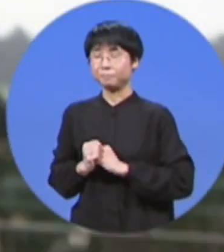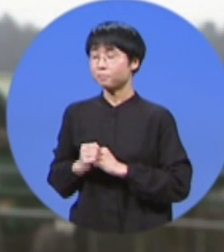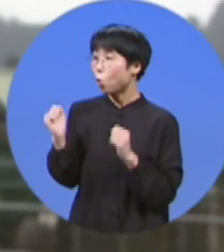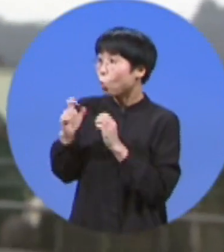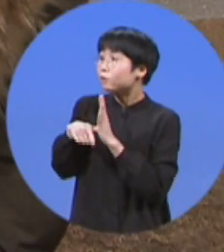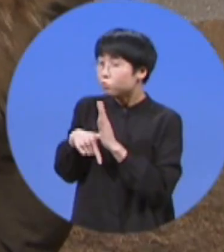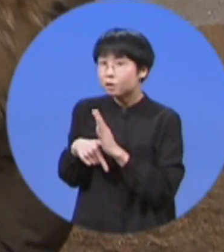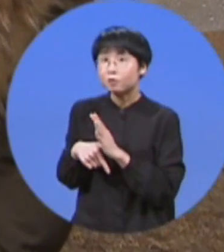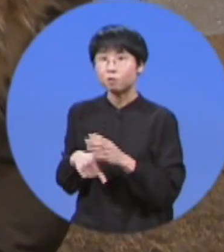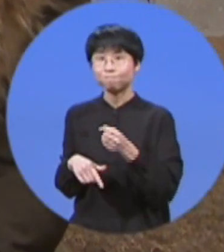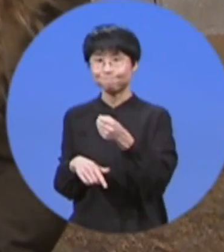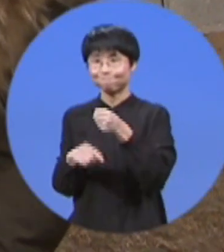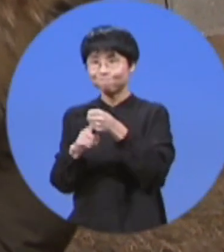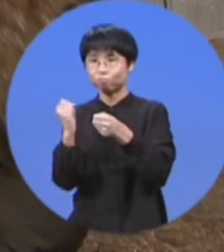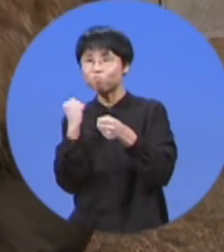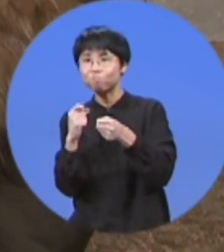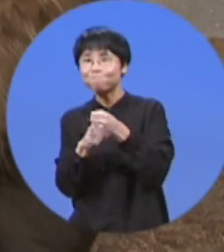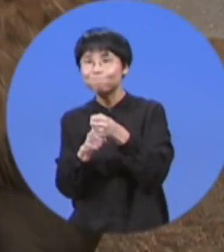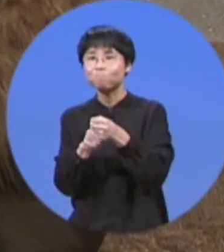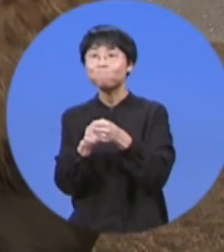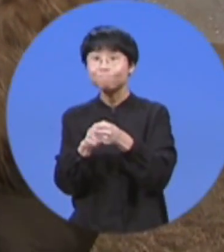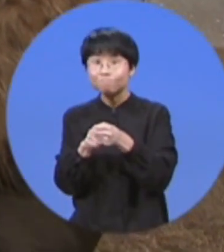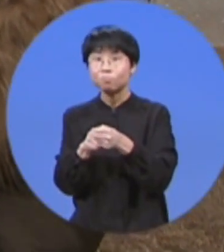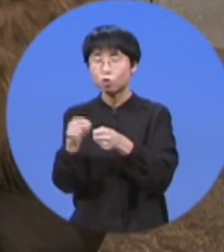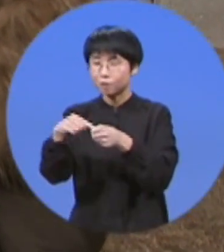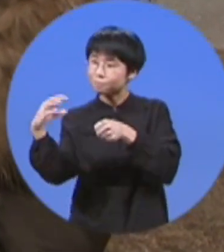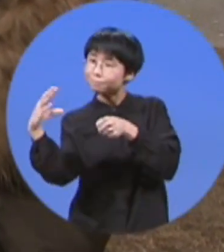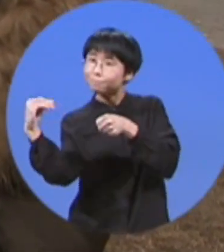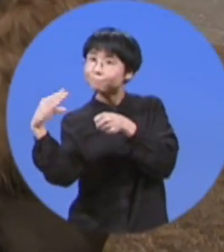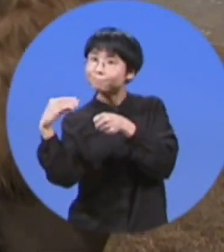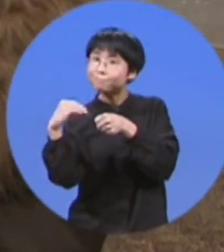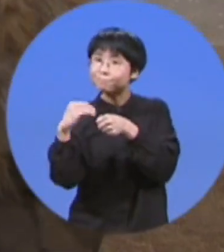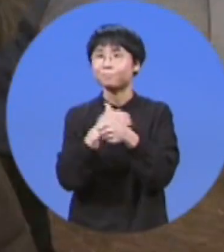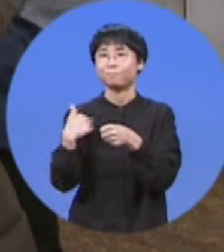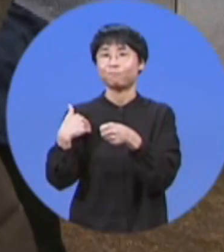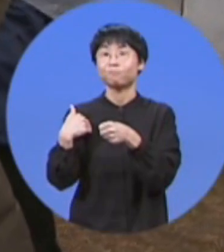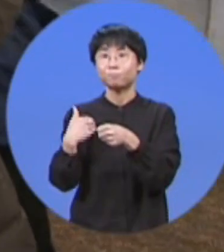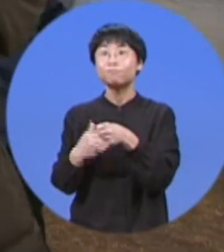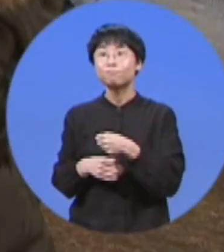ったら。こうやってグーにして持ってあげれば、あのここの先っぽだけ食べてくれるから。